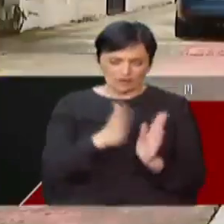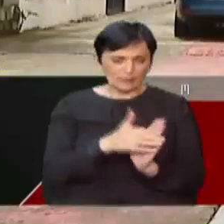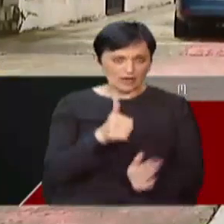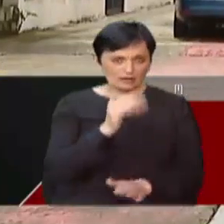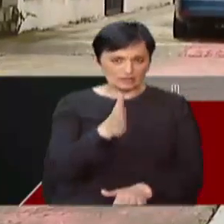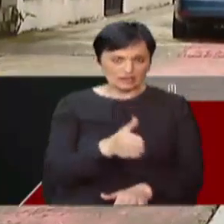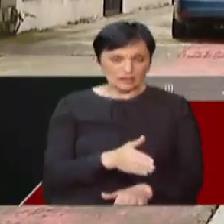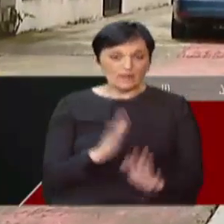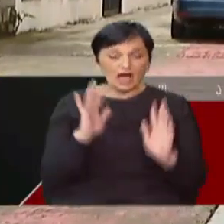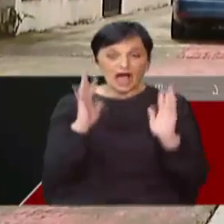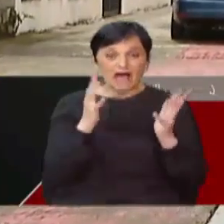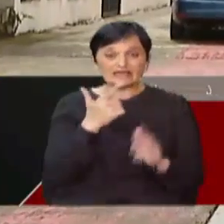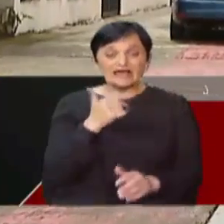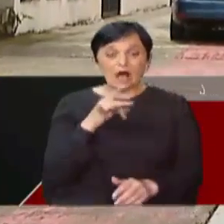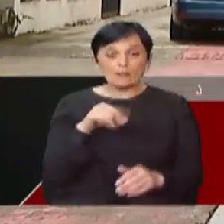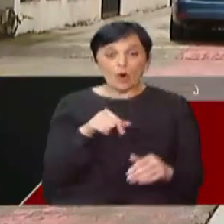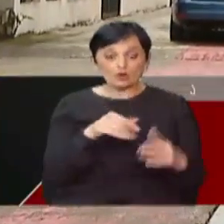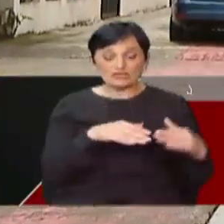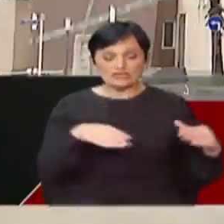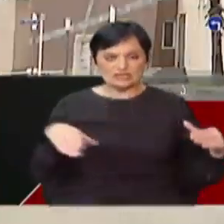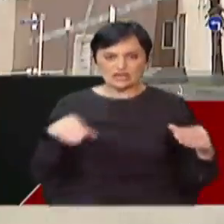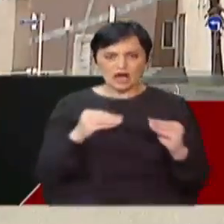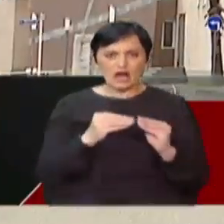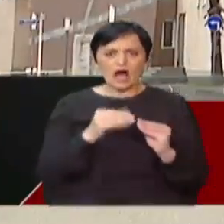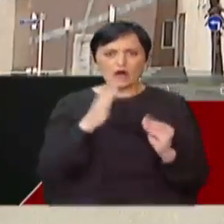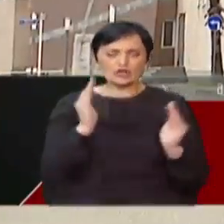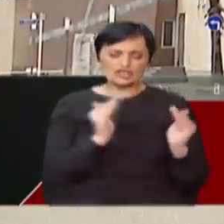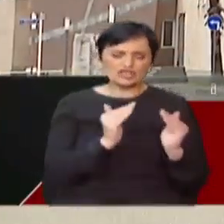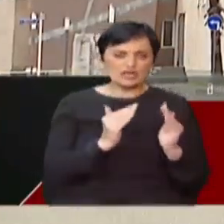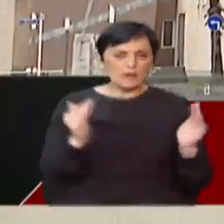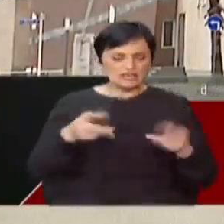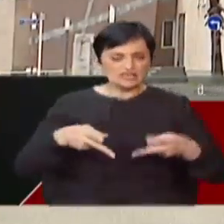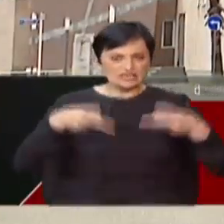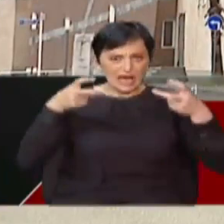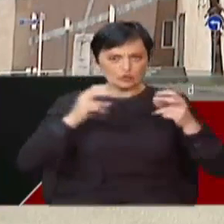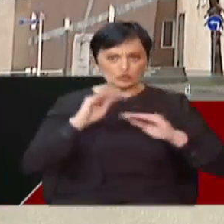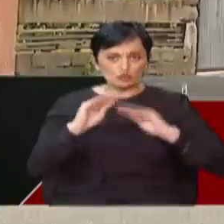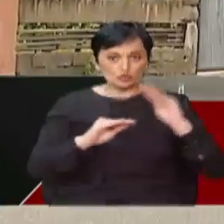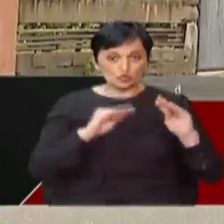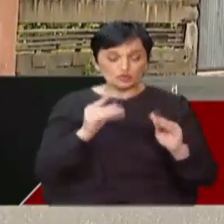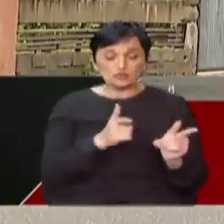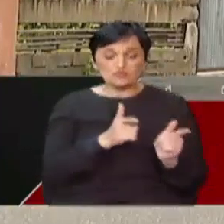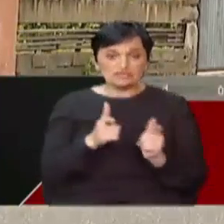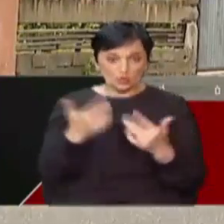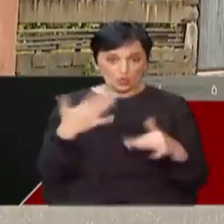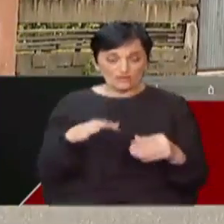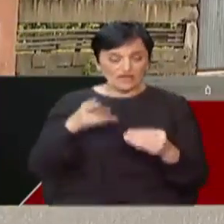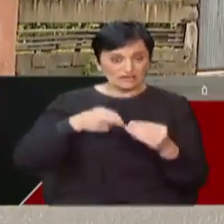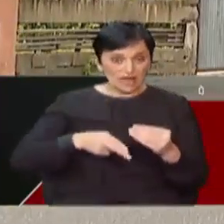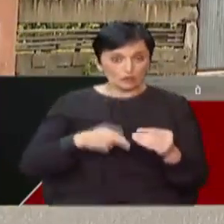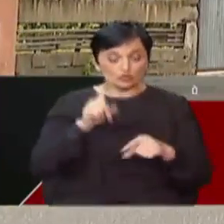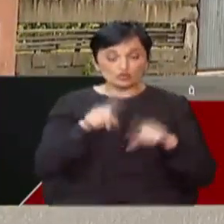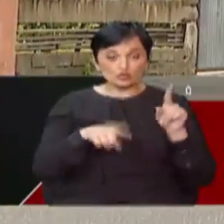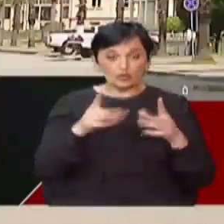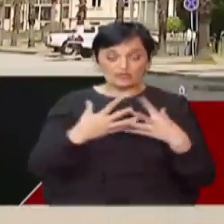იქნება. ანაკლია განმუხურის სანაპიროზე უკვე ათეულობით დიდი და პატარა სასტუმროა, სადაც სეზონისთვის მზადება უკვე დაასრულეს.